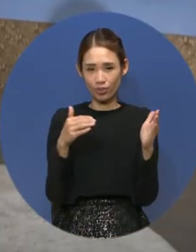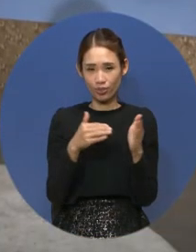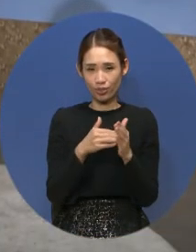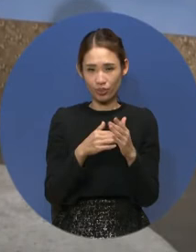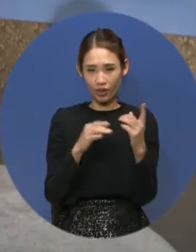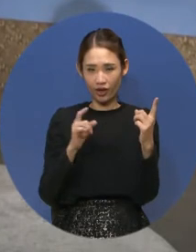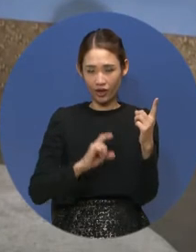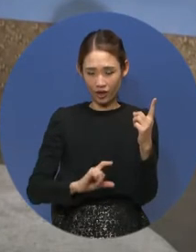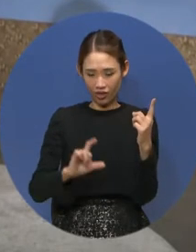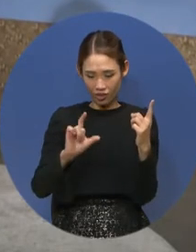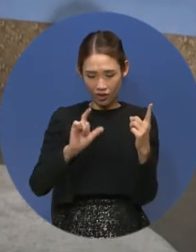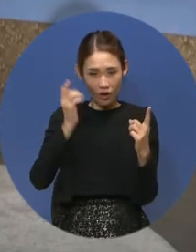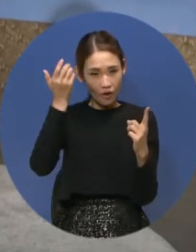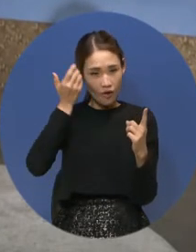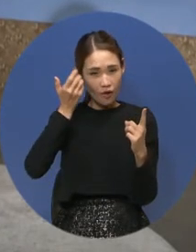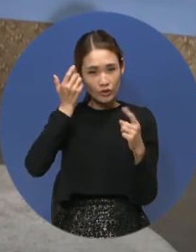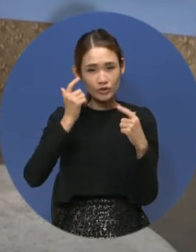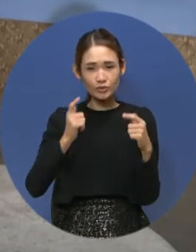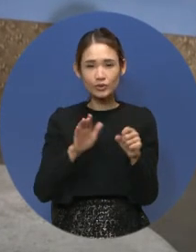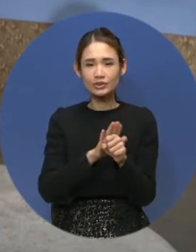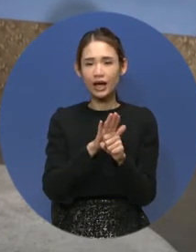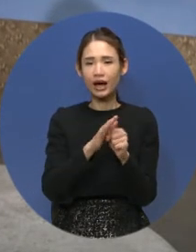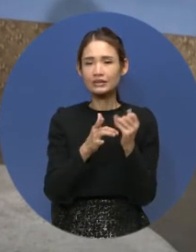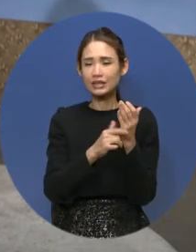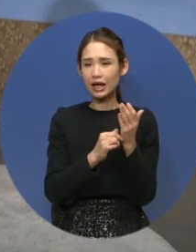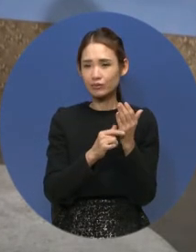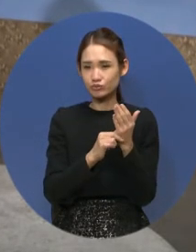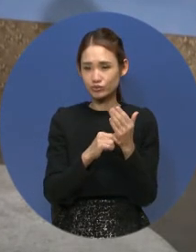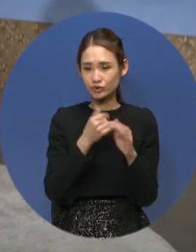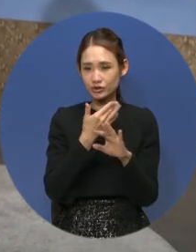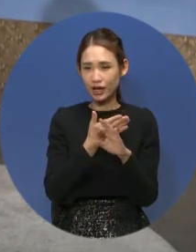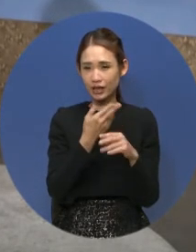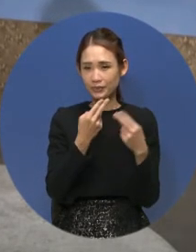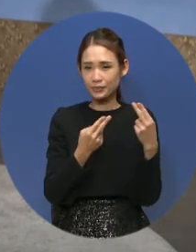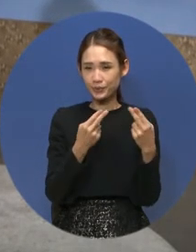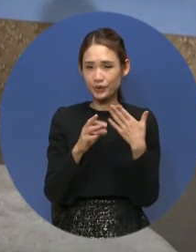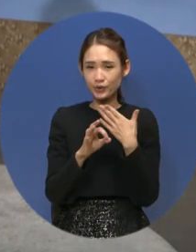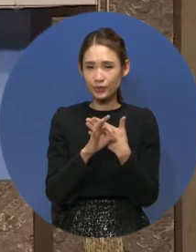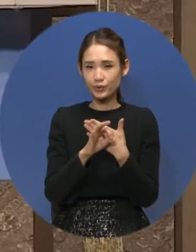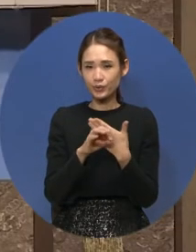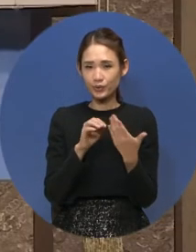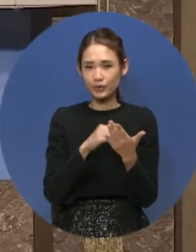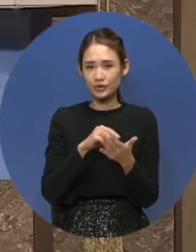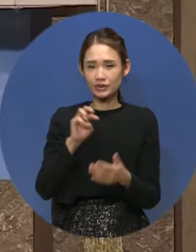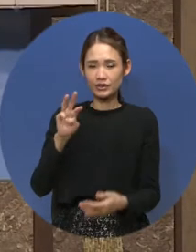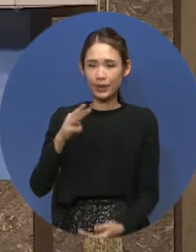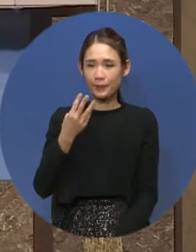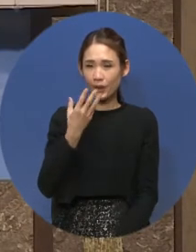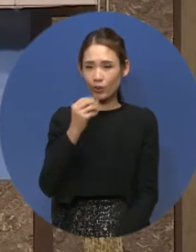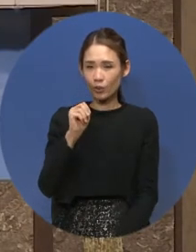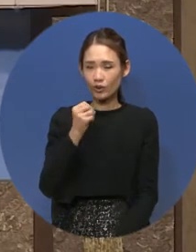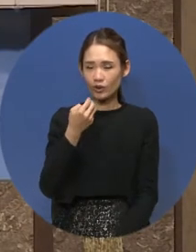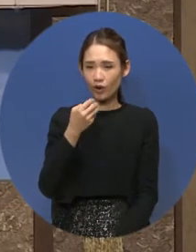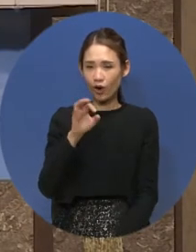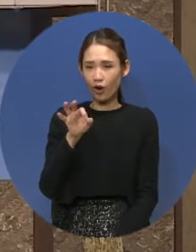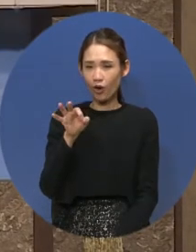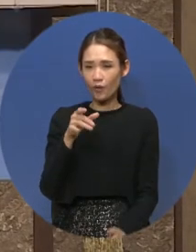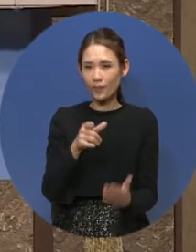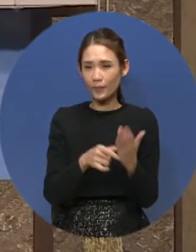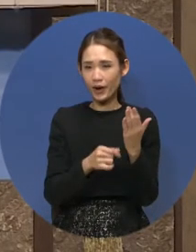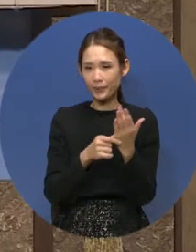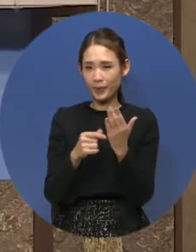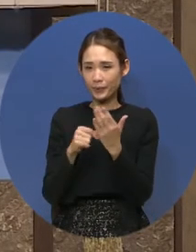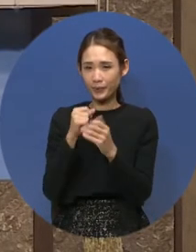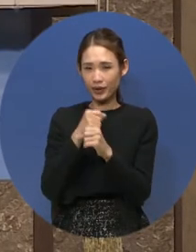이제 영등포 사랑 상품권을 타구에 비해서 압도적으로 많은 355억 원을 발행을 해서 골목